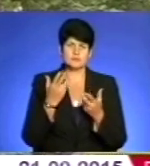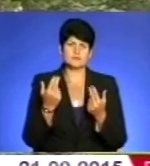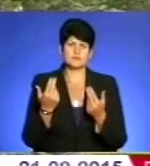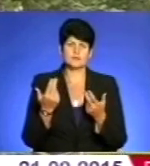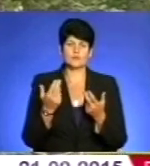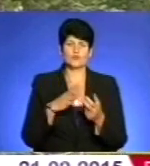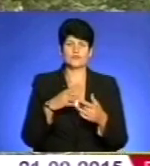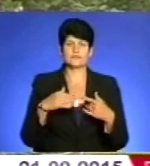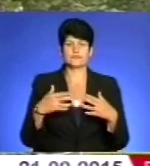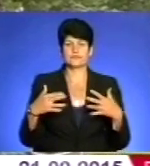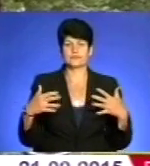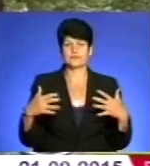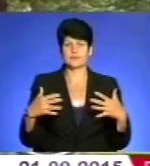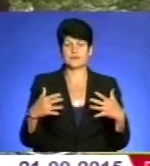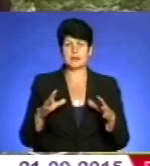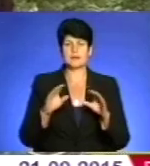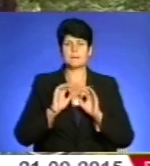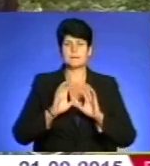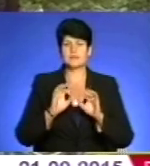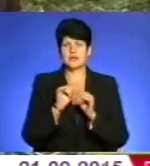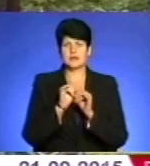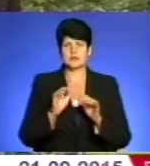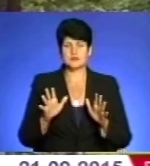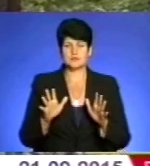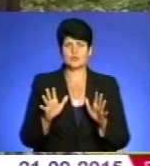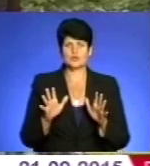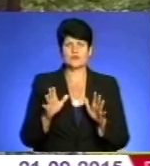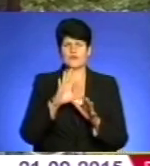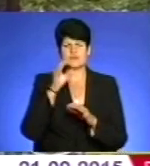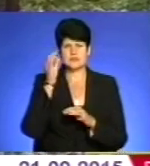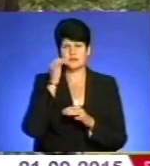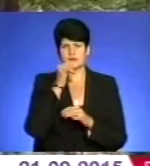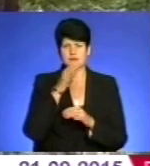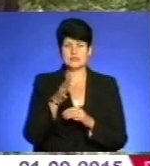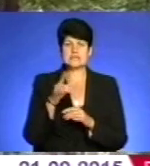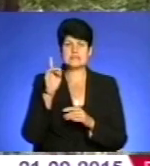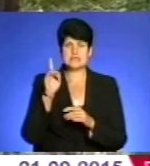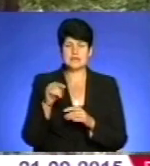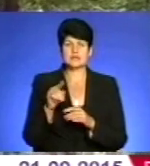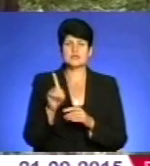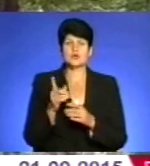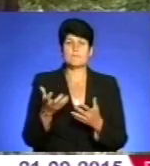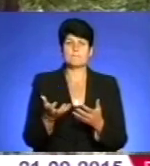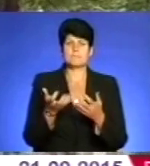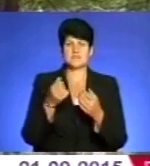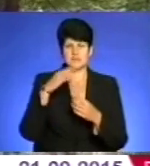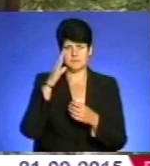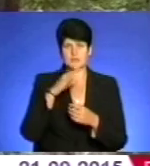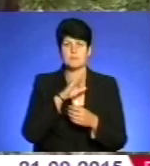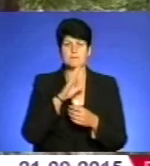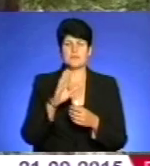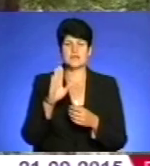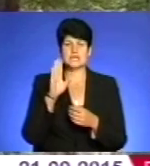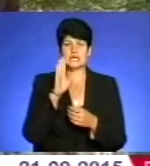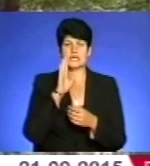Бувало таке всяке, як передати не можна, одразу так і не нагадаєш. Знаєте, що підтримка і батьків, і